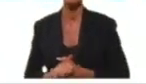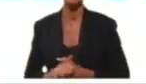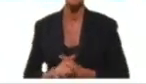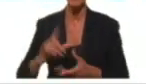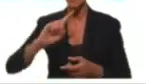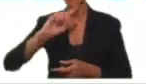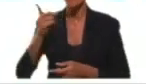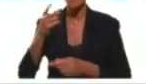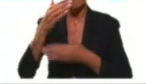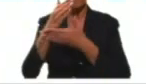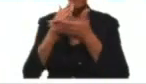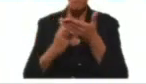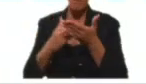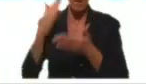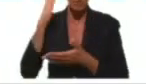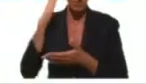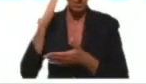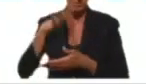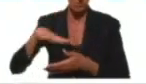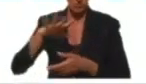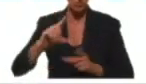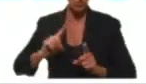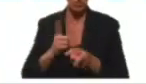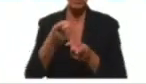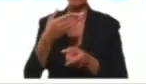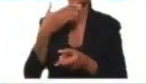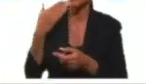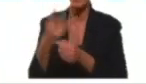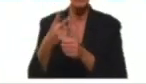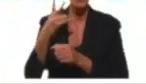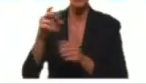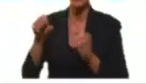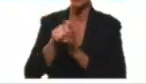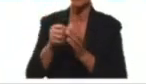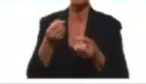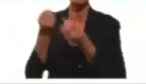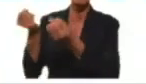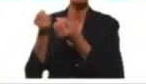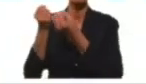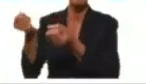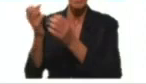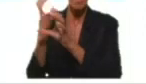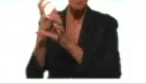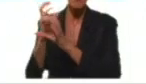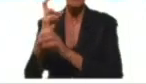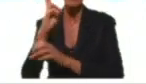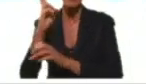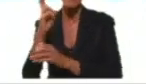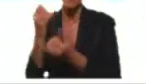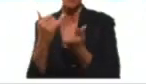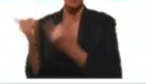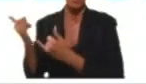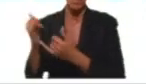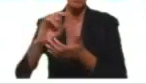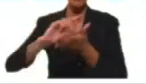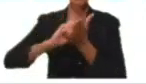połowa mieszkańców obszarów zurbanizowanych wciąż nie ma dostępu do komunikacji publicznej. Szybki rozwój obszarów okolicznych